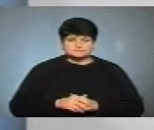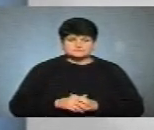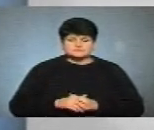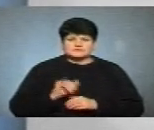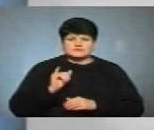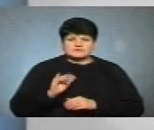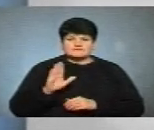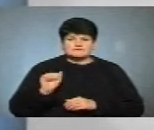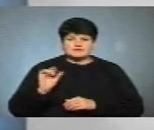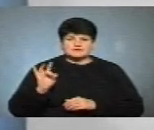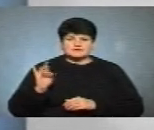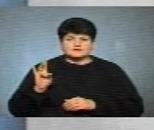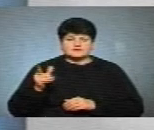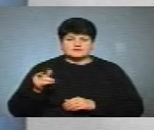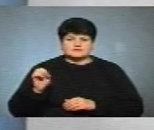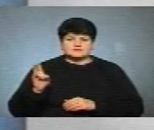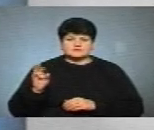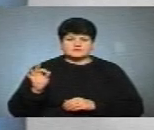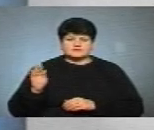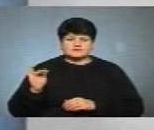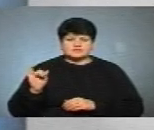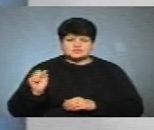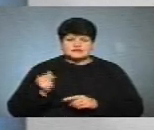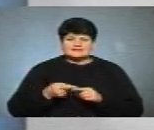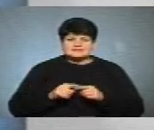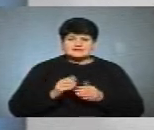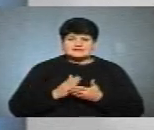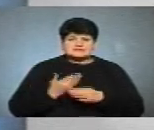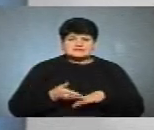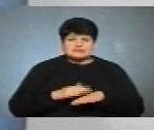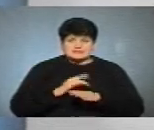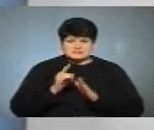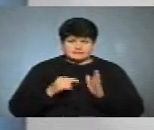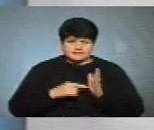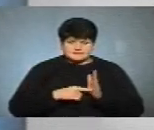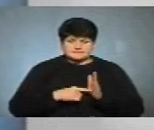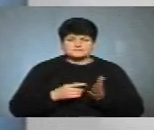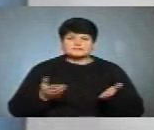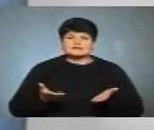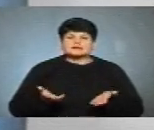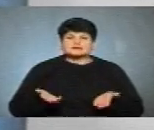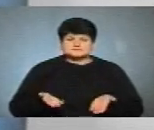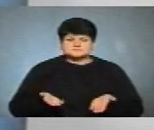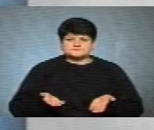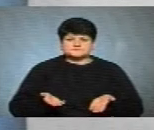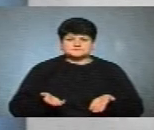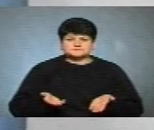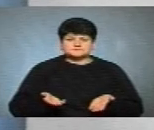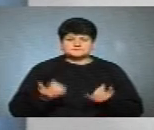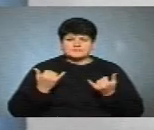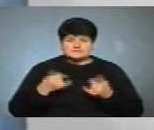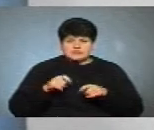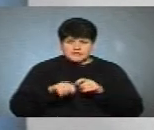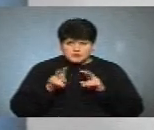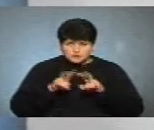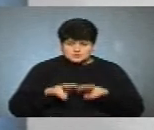Івана Венгерновича конкретно, це є складне питання, яке зараз